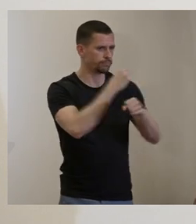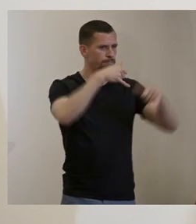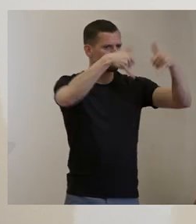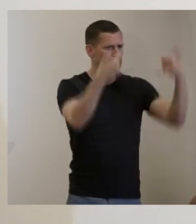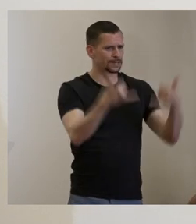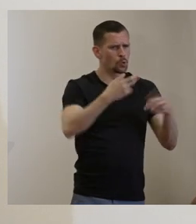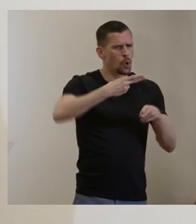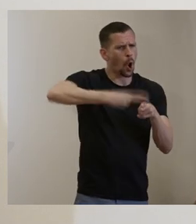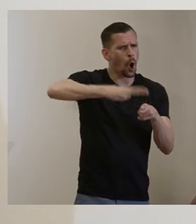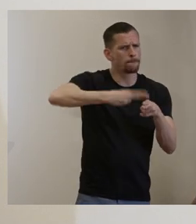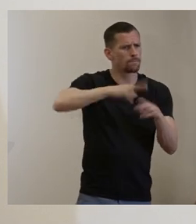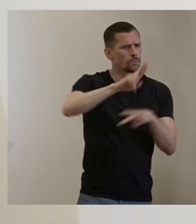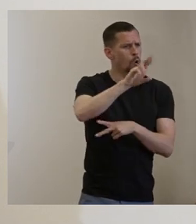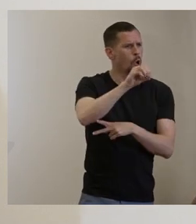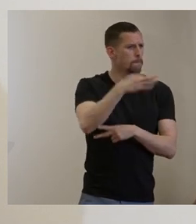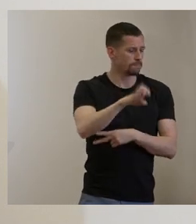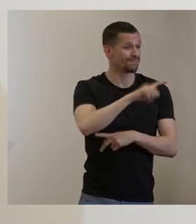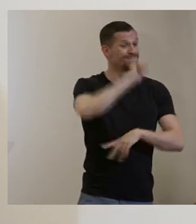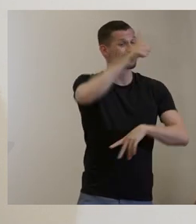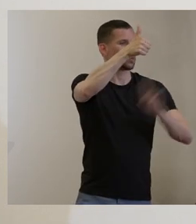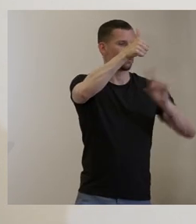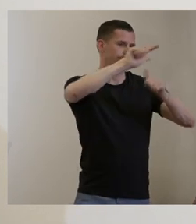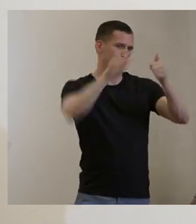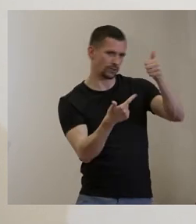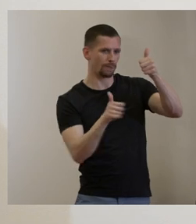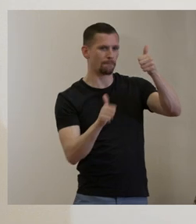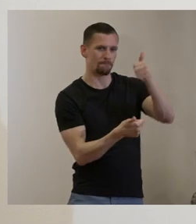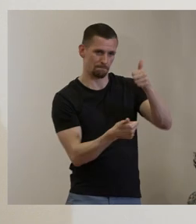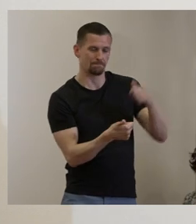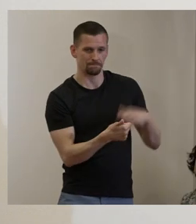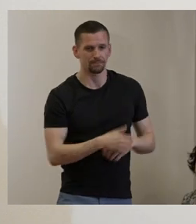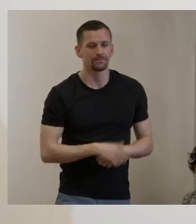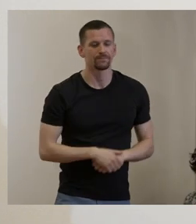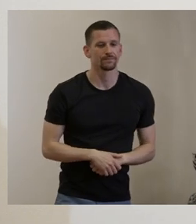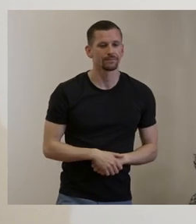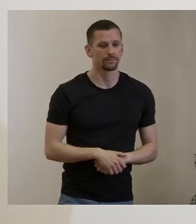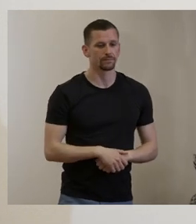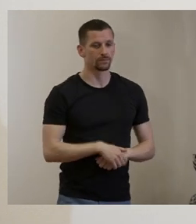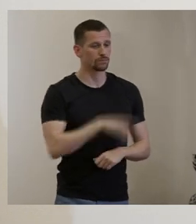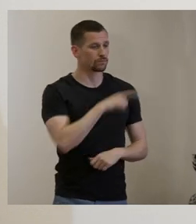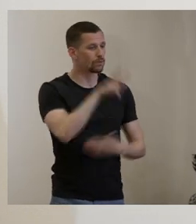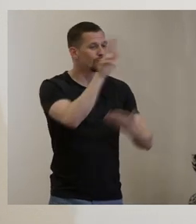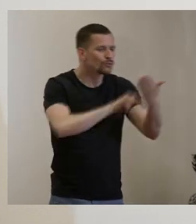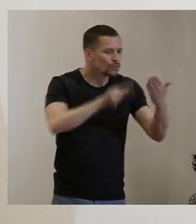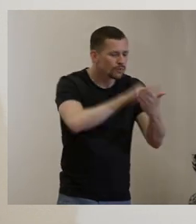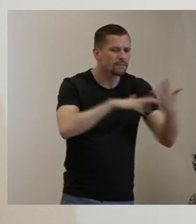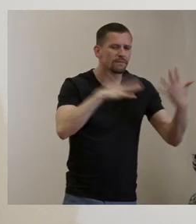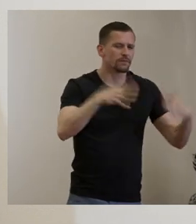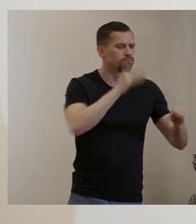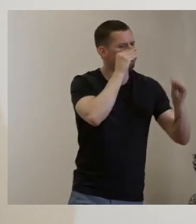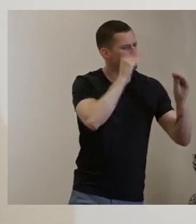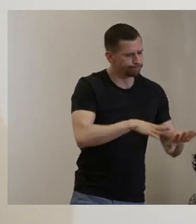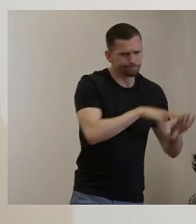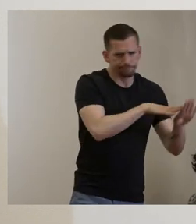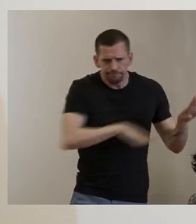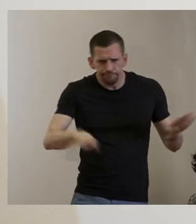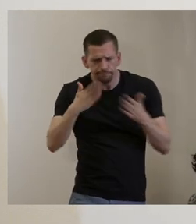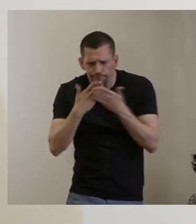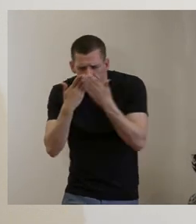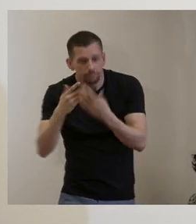il abandonne la peinture. Il devient professeur de dessin à l'École centrale des travaux publics, l'École